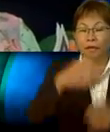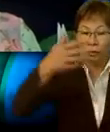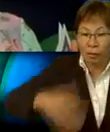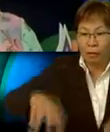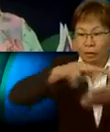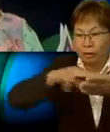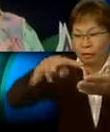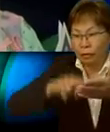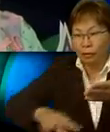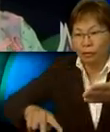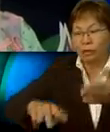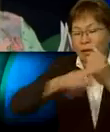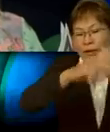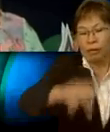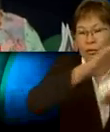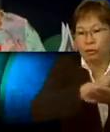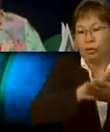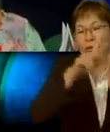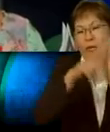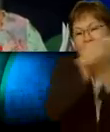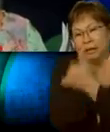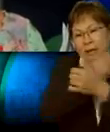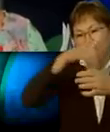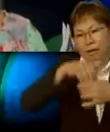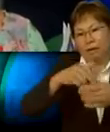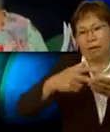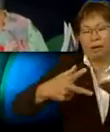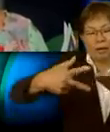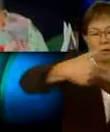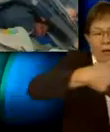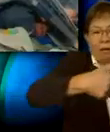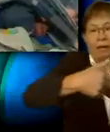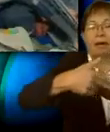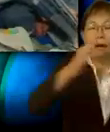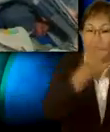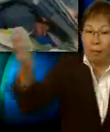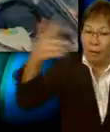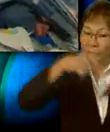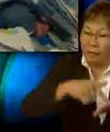Oh, ada baca mengenai kempen sekolah penyayang dalam keratan Advani.